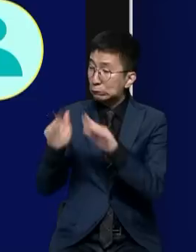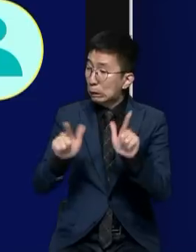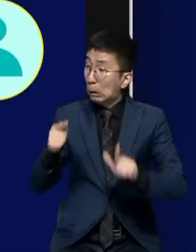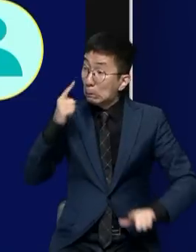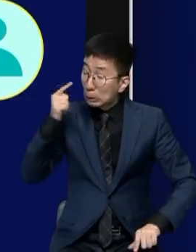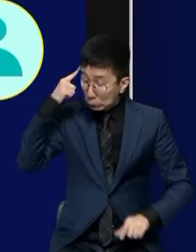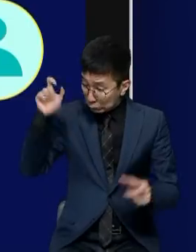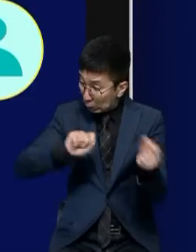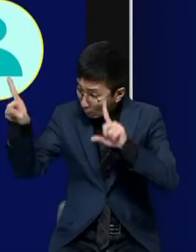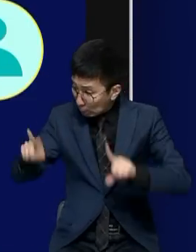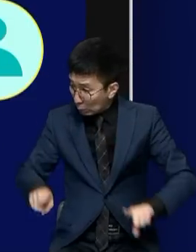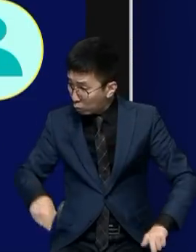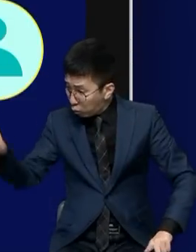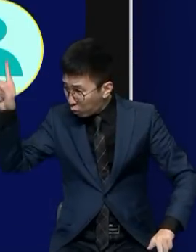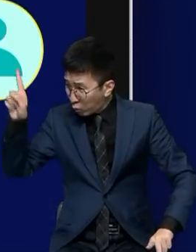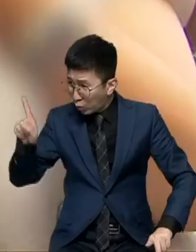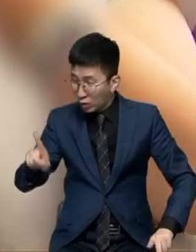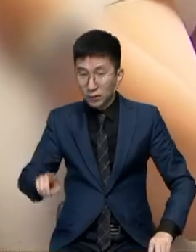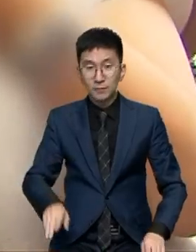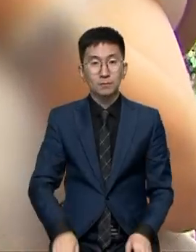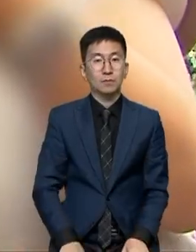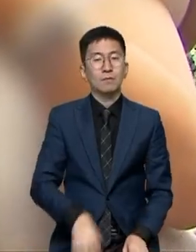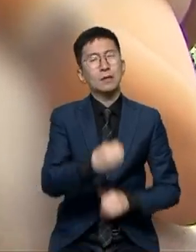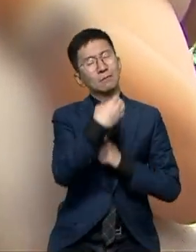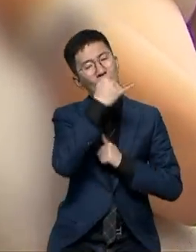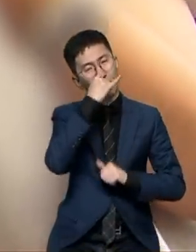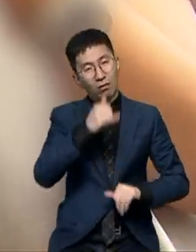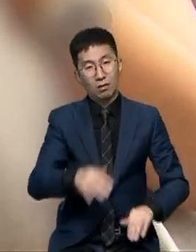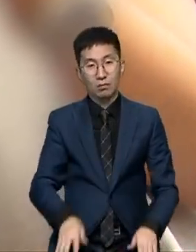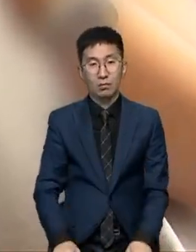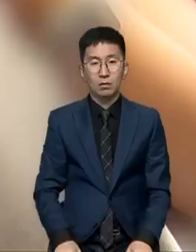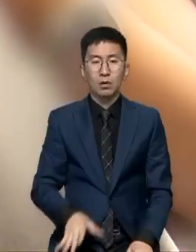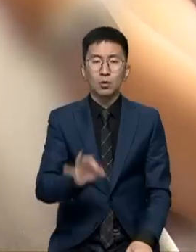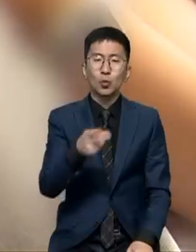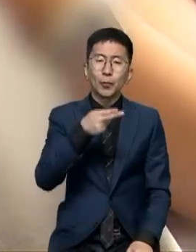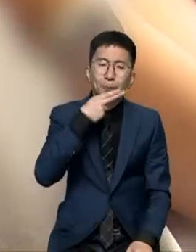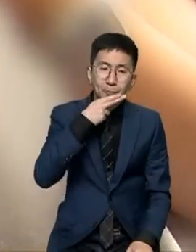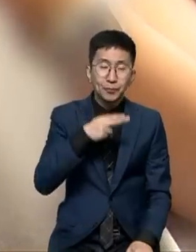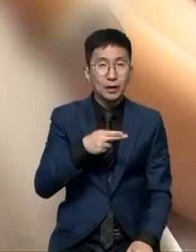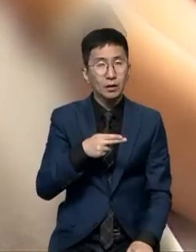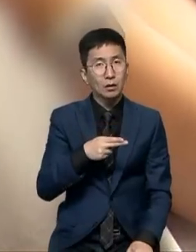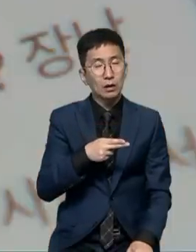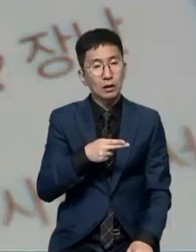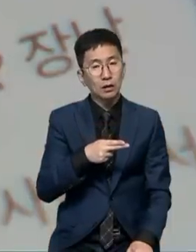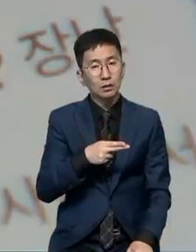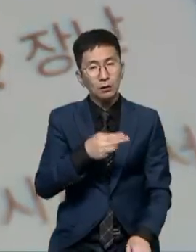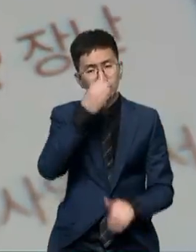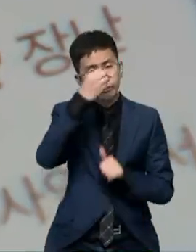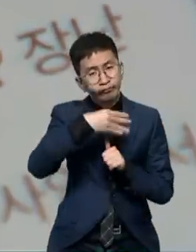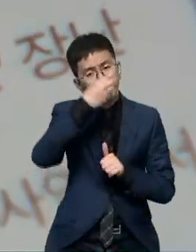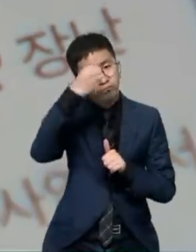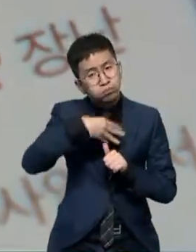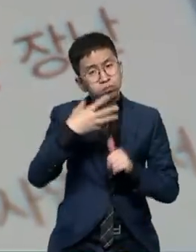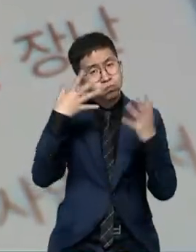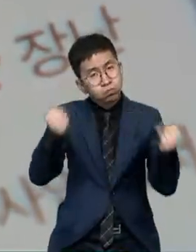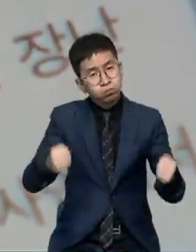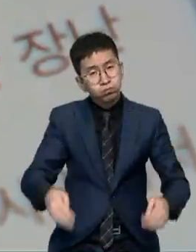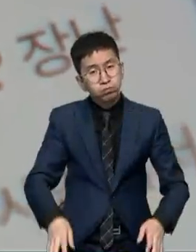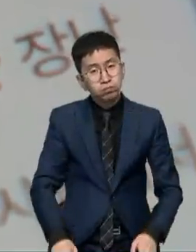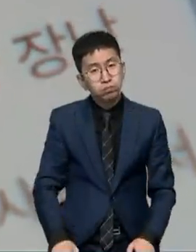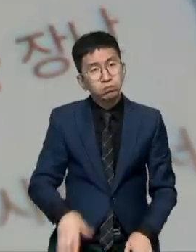심한 메시지로 돌아왔습니다. 돈 없다고 계속 무시하는 발언들이 지금 저뿐만